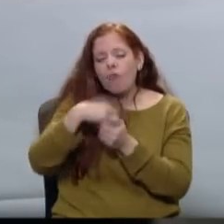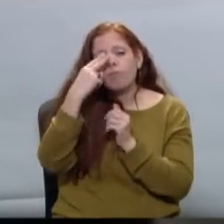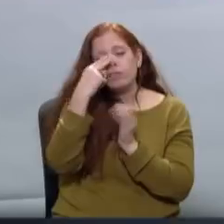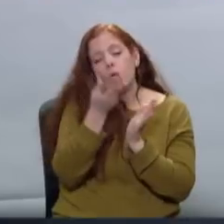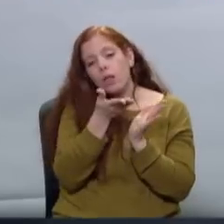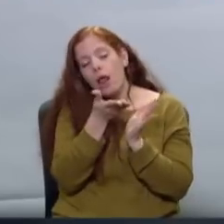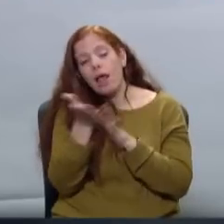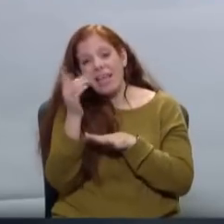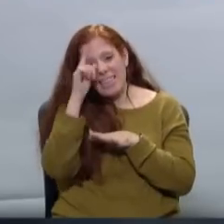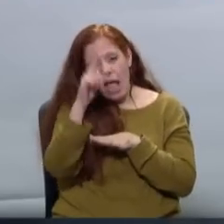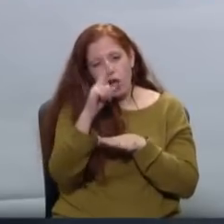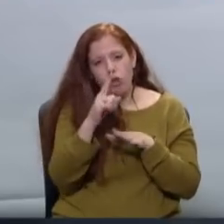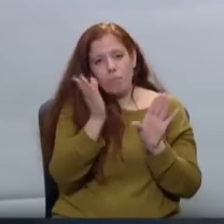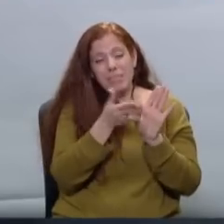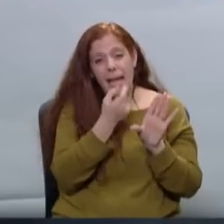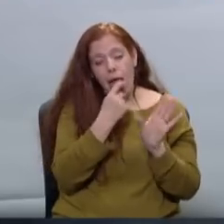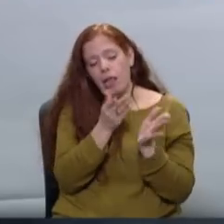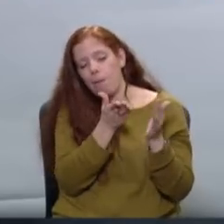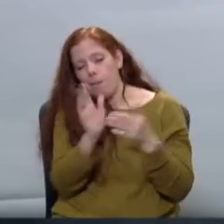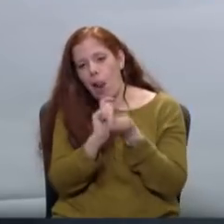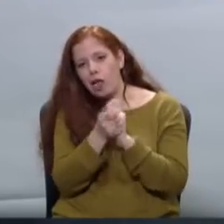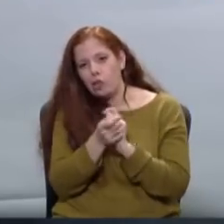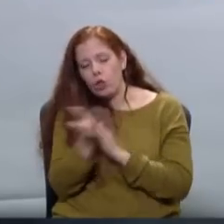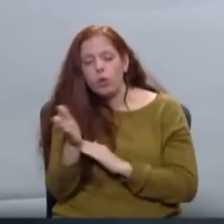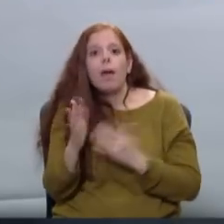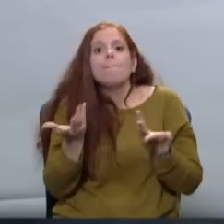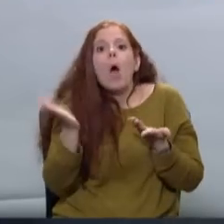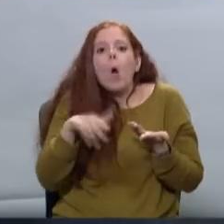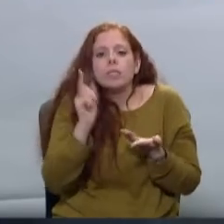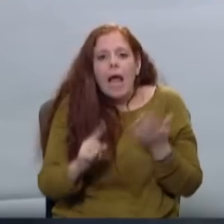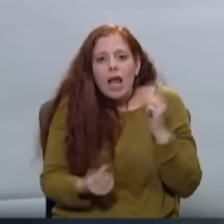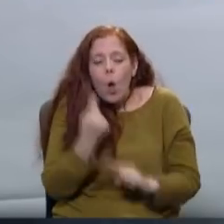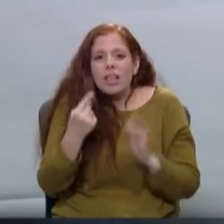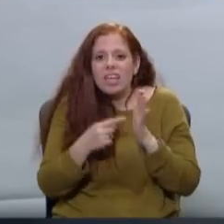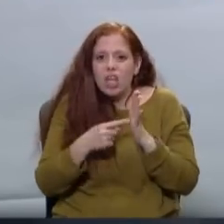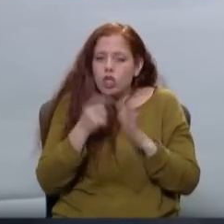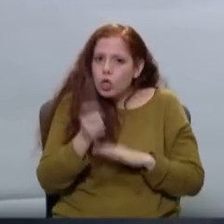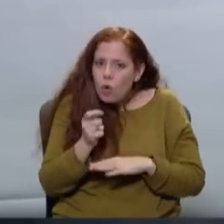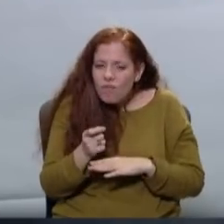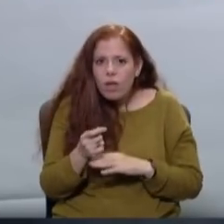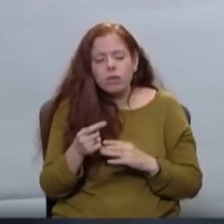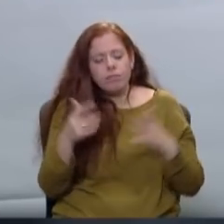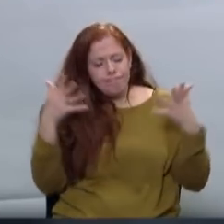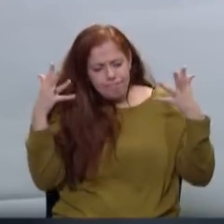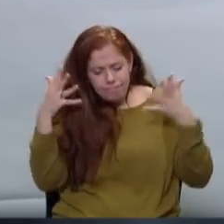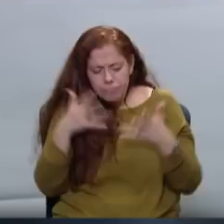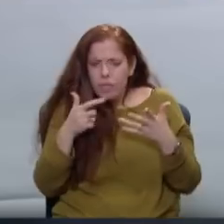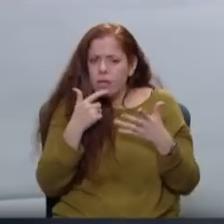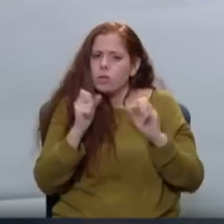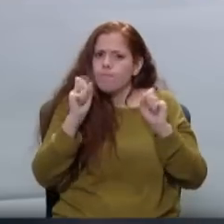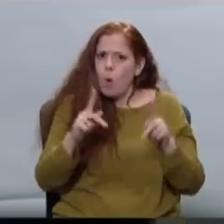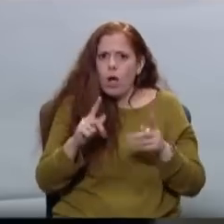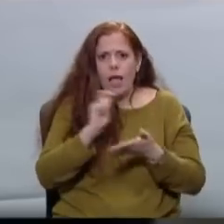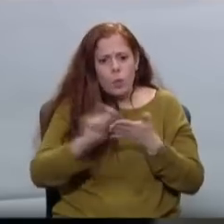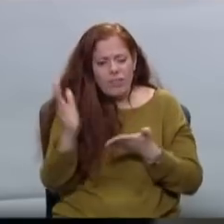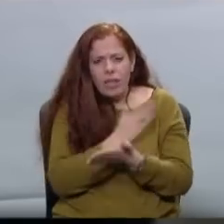של בעלי מקצוע של פסיכיאטרים. מה עוד צריך לקרות כדי שהשופט יום אחד תתכנס עם עצמה ותגיד, אני כותב את הכרעת